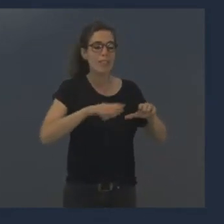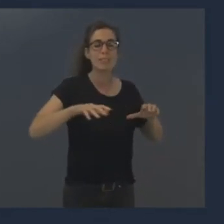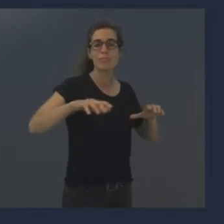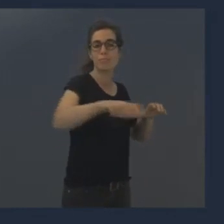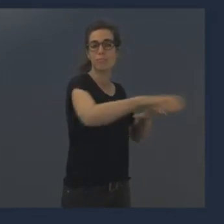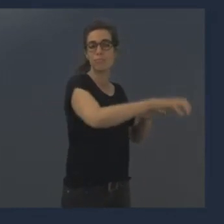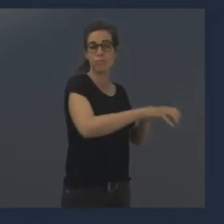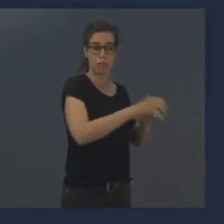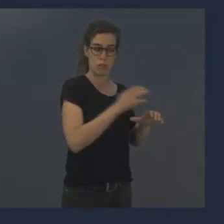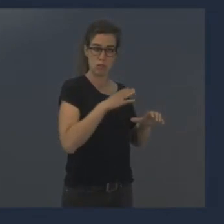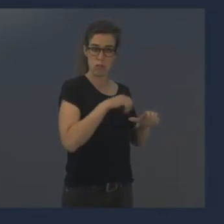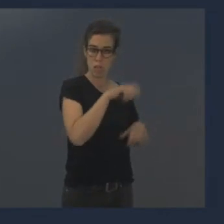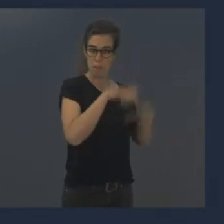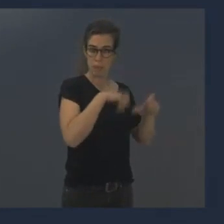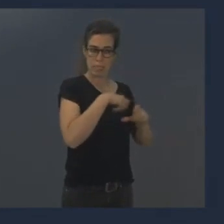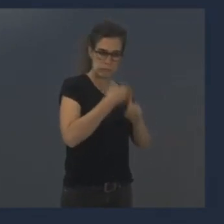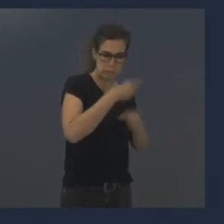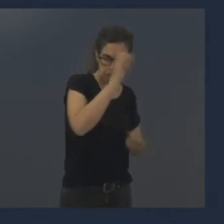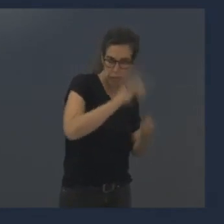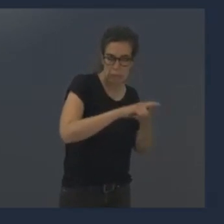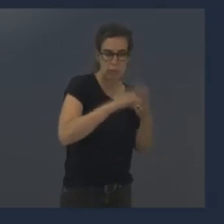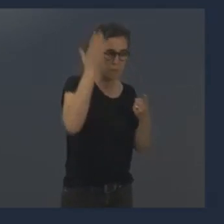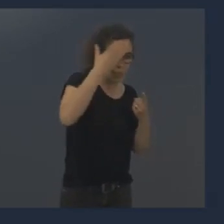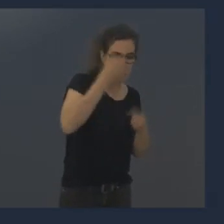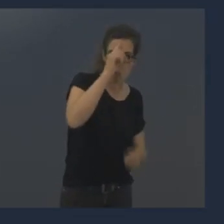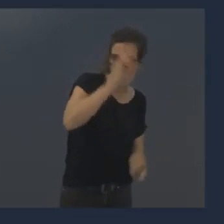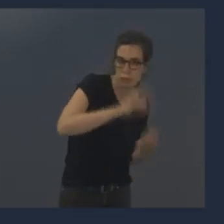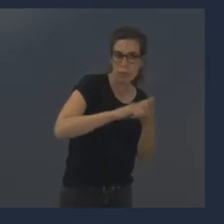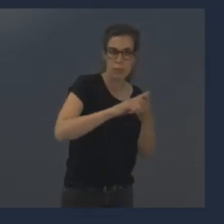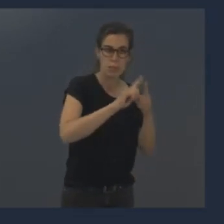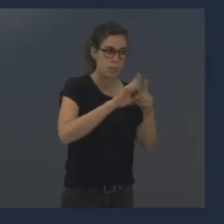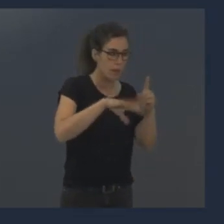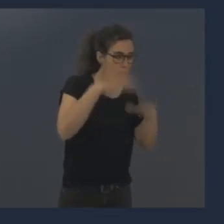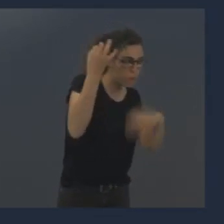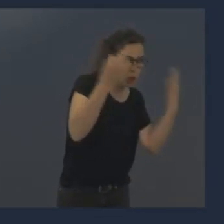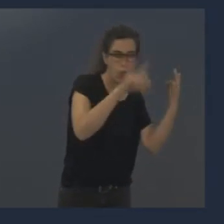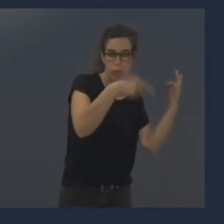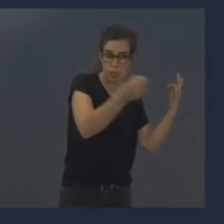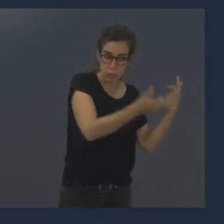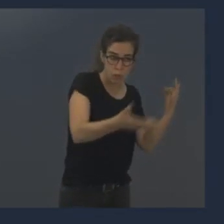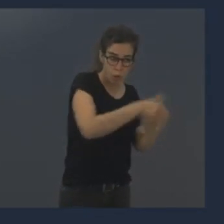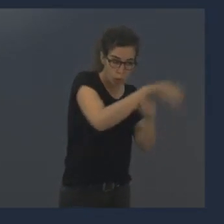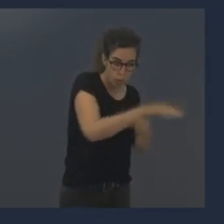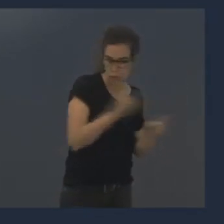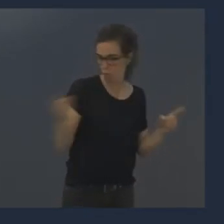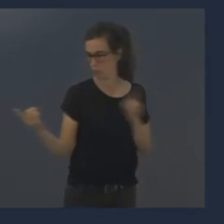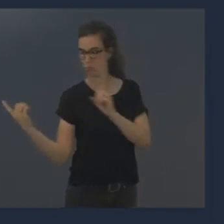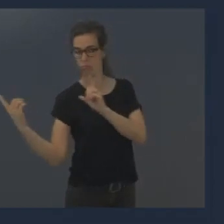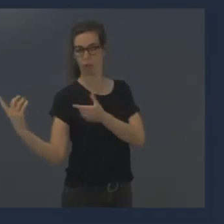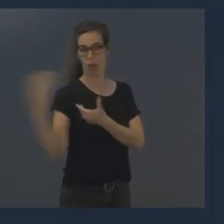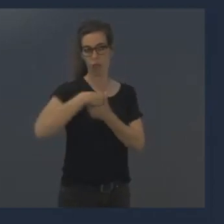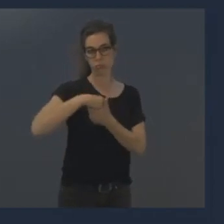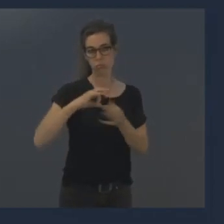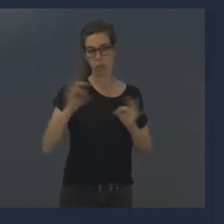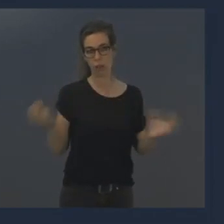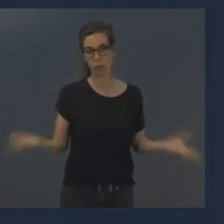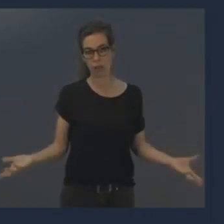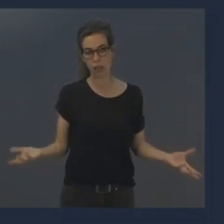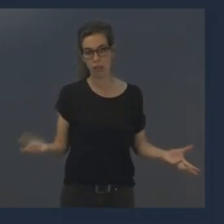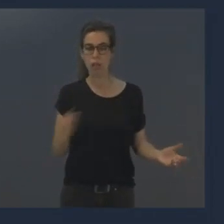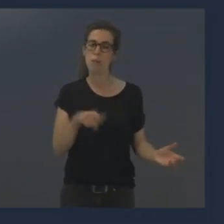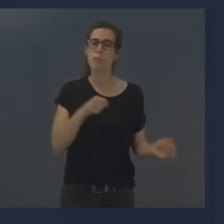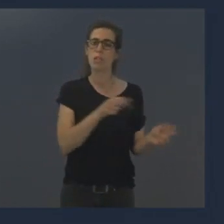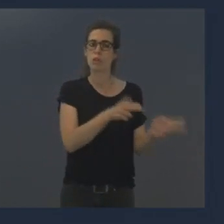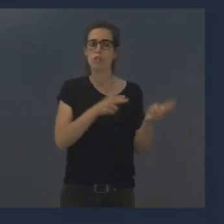faune, de la flore et des milieux naturels. Et quel que soit le respect que je leur dois, bien sûr, les chasseurs ne pourront pas tout régler,